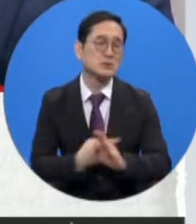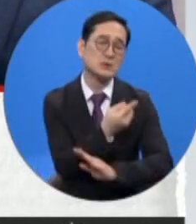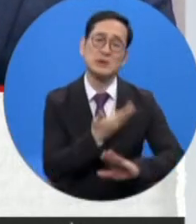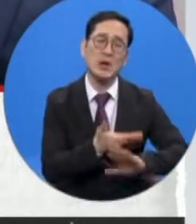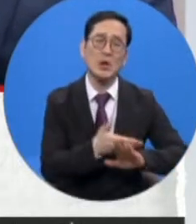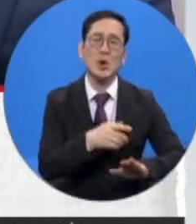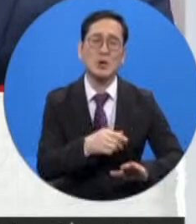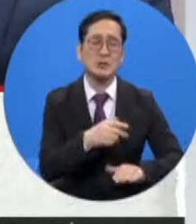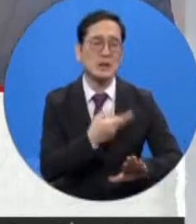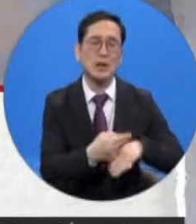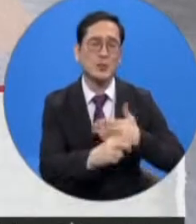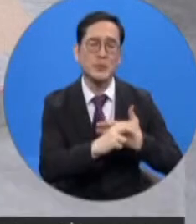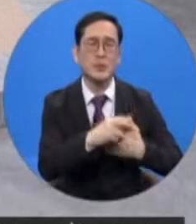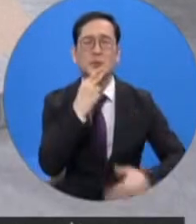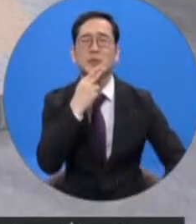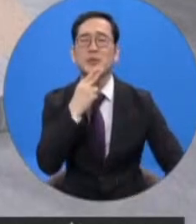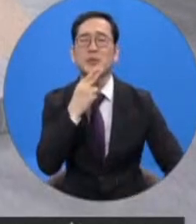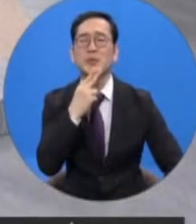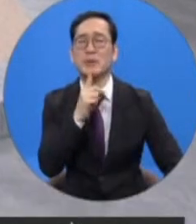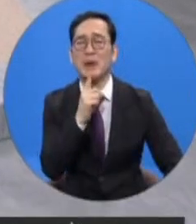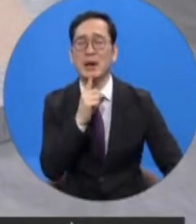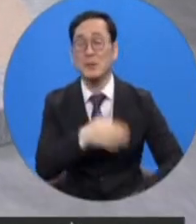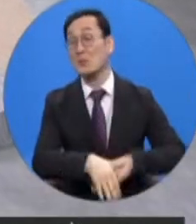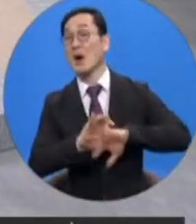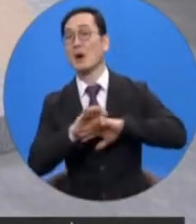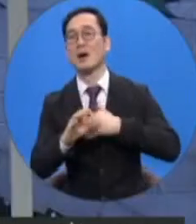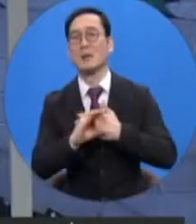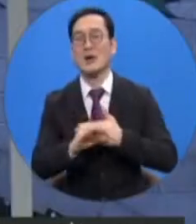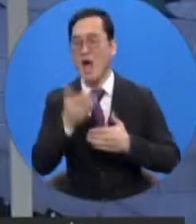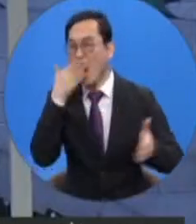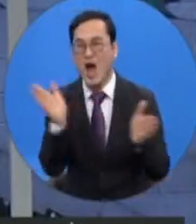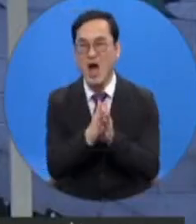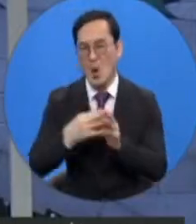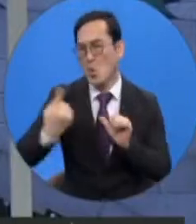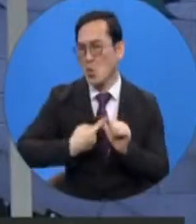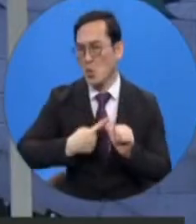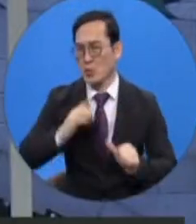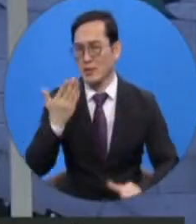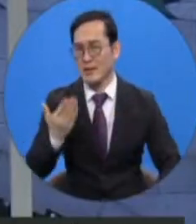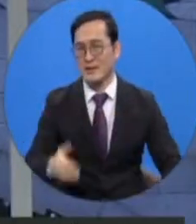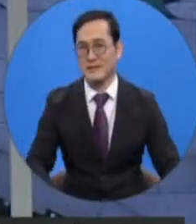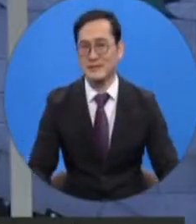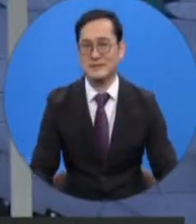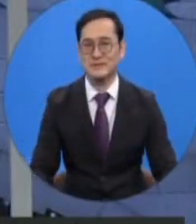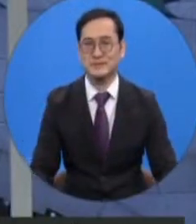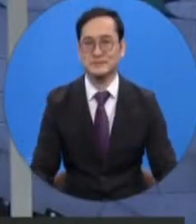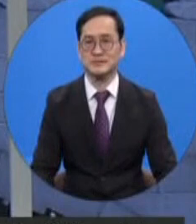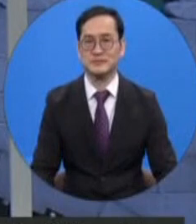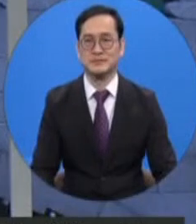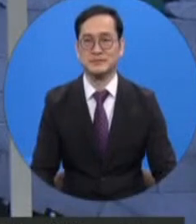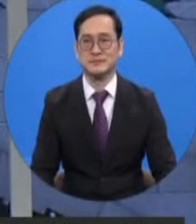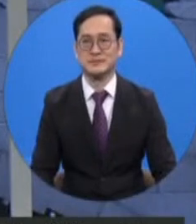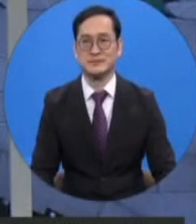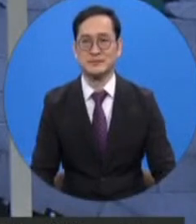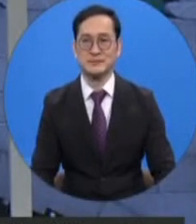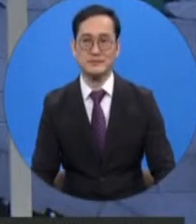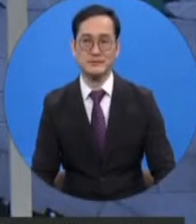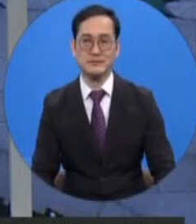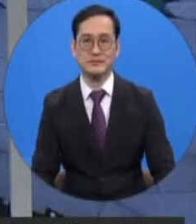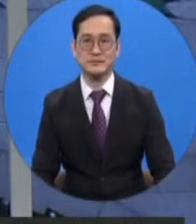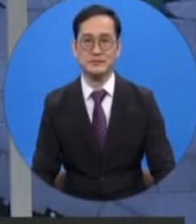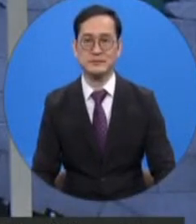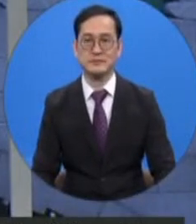상습 도박은 아니다. 최근까지는 안 했다라고 했다가 최근까지도 도박을 했다라고 사실관계가 금방 뒤집혀졌고 지금